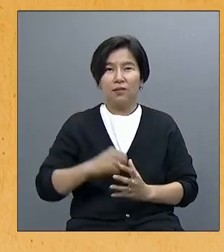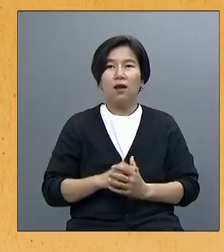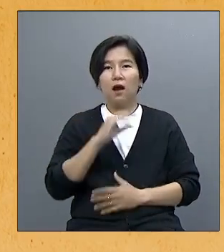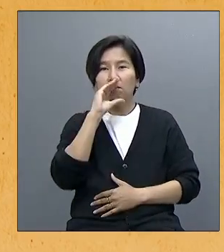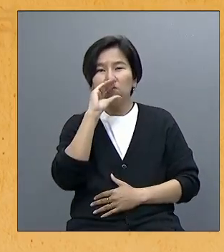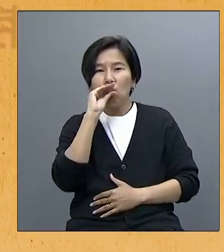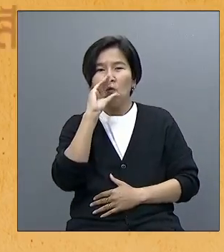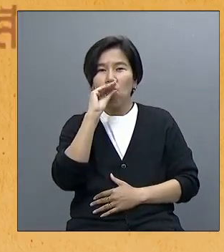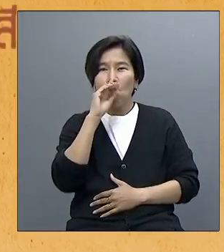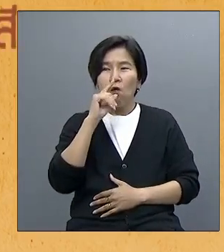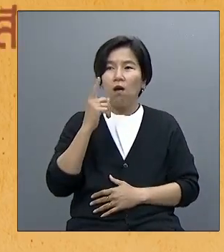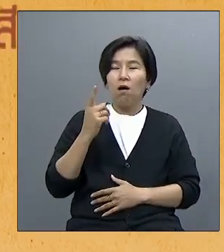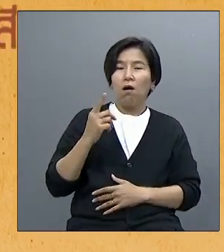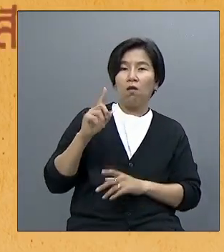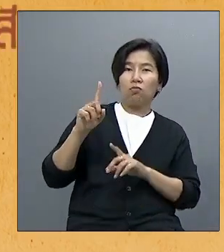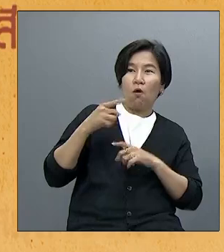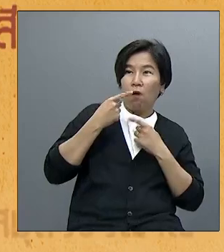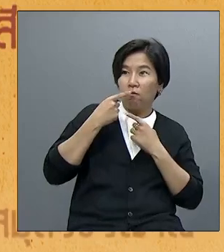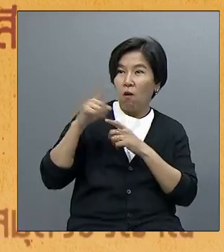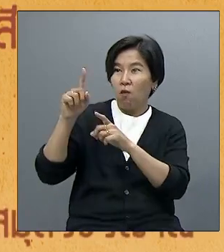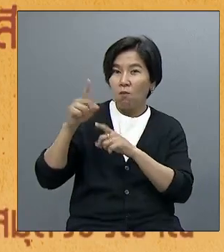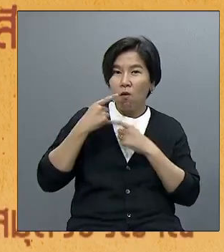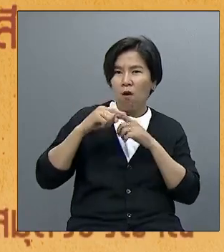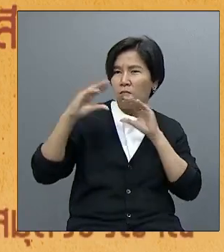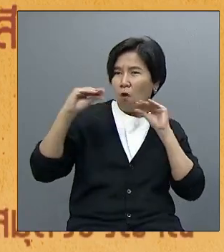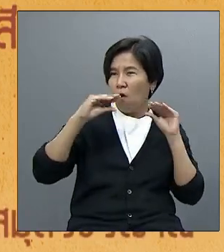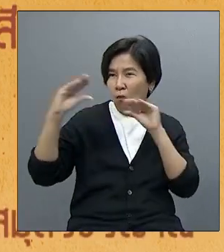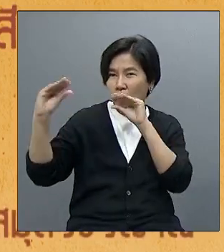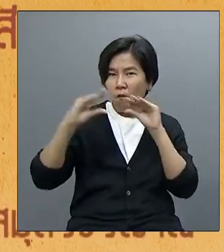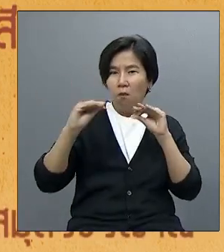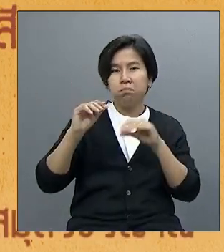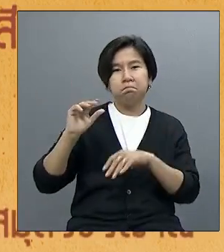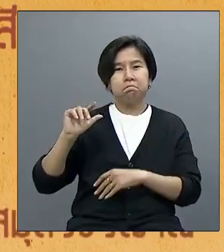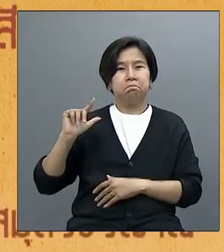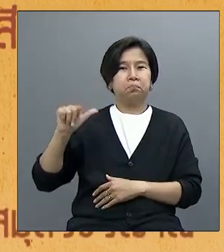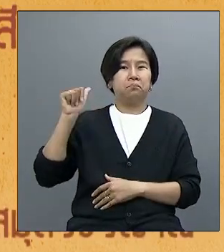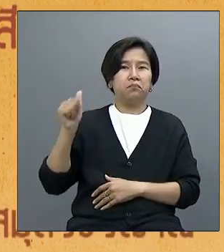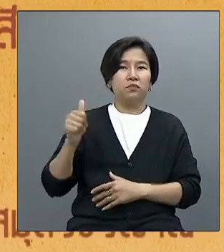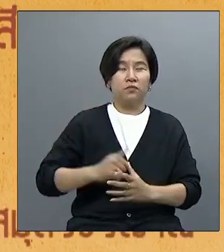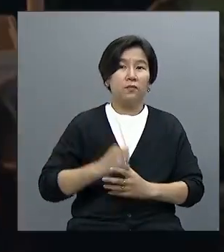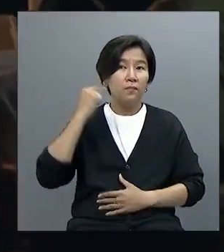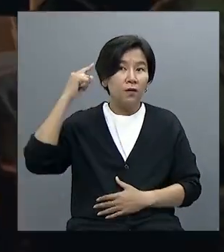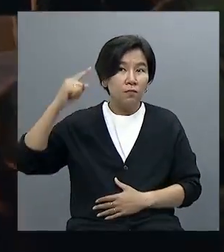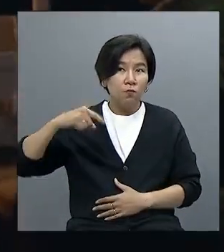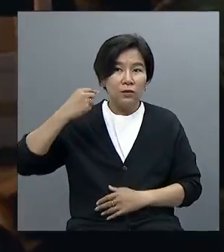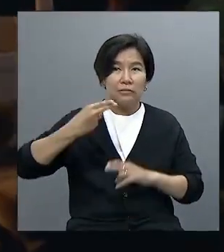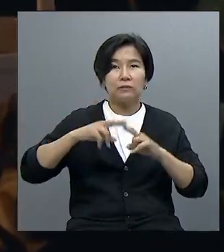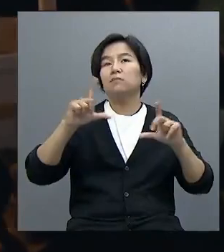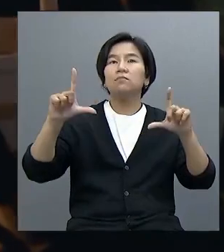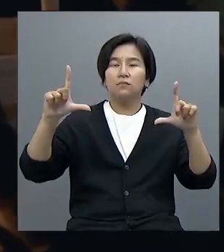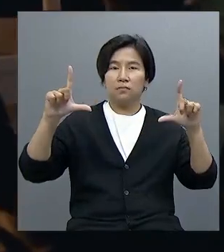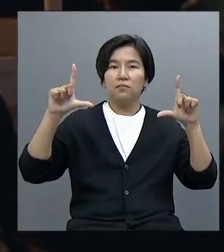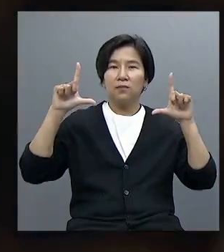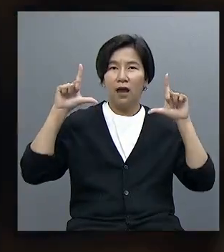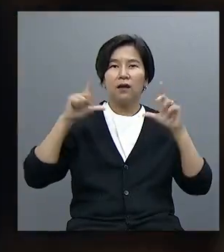โอ้โห เป็นแบบเกิร์ลไฟท์อย่าง น ี้ใช่ไหมฮะ ใช่ครับเป็นคนเรียกว่าอะไรนะ สตรีผู้ที่มีชื่อเสียงเป็นสตรีก